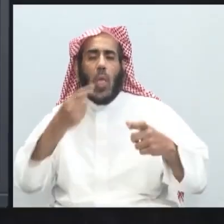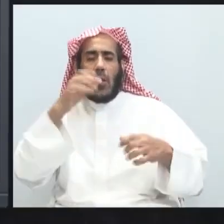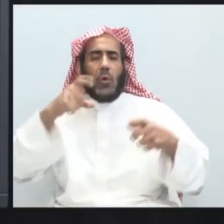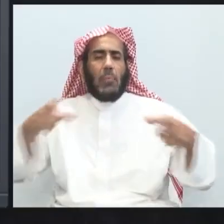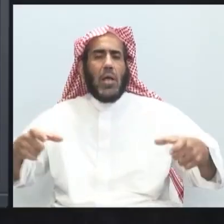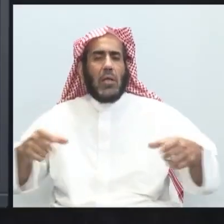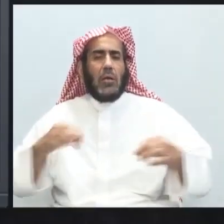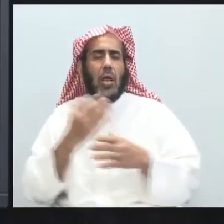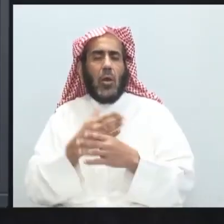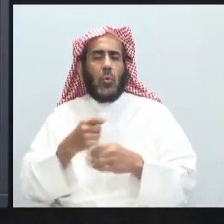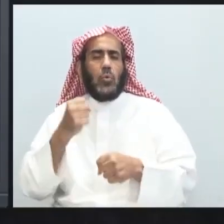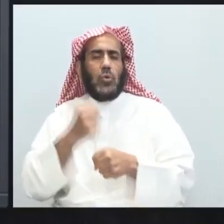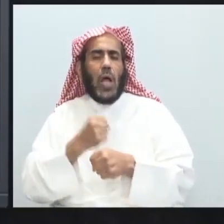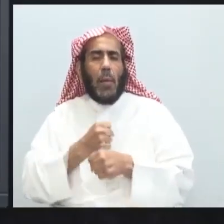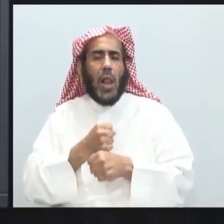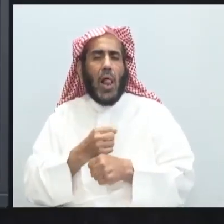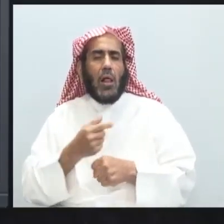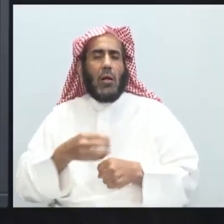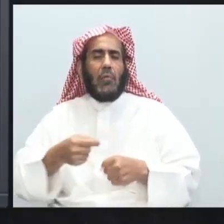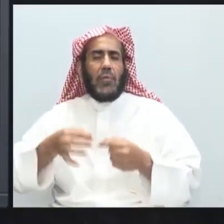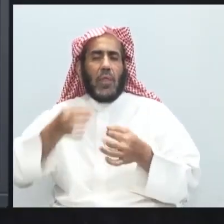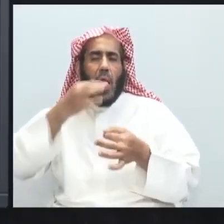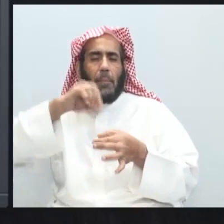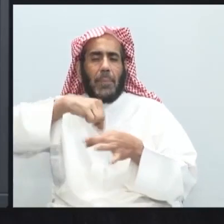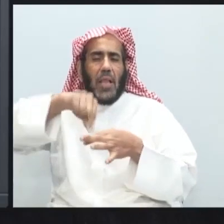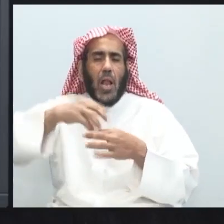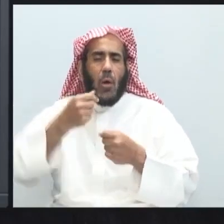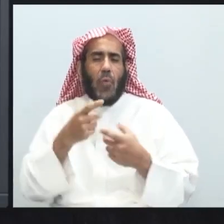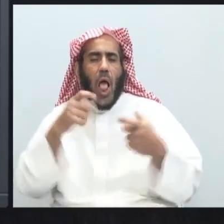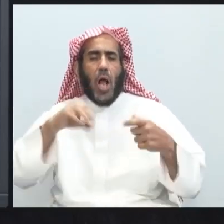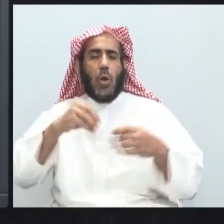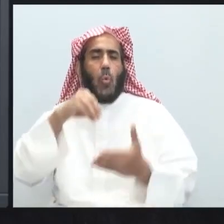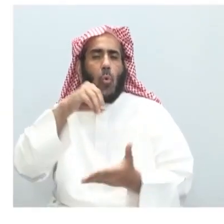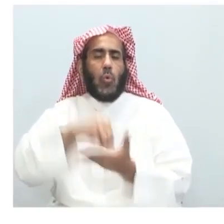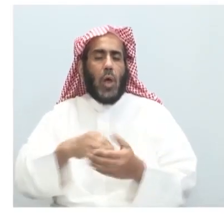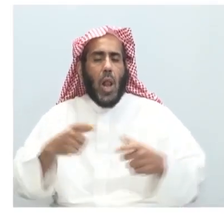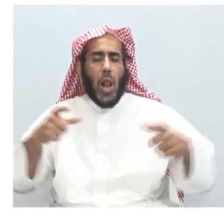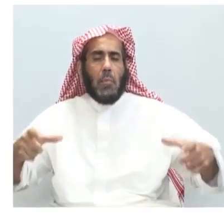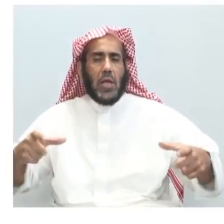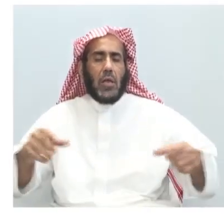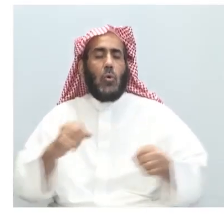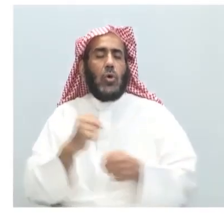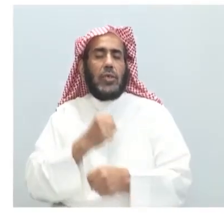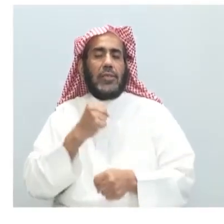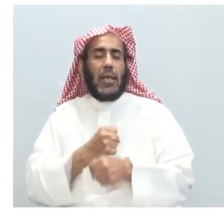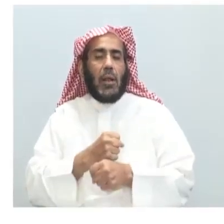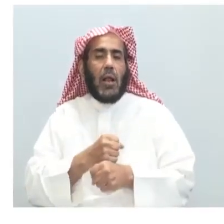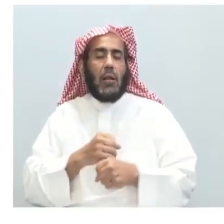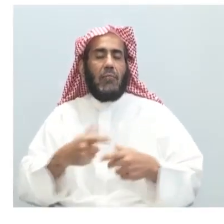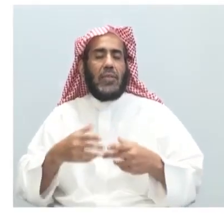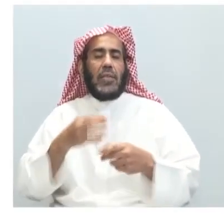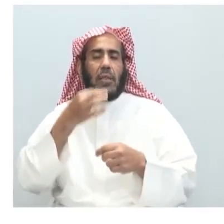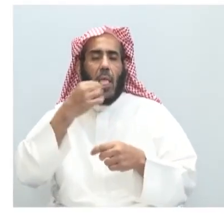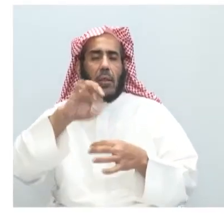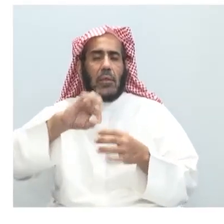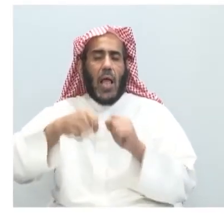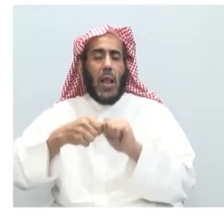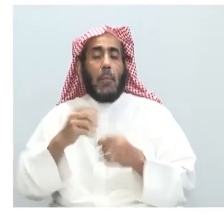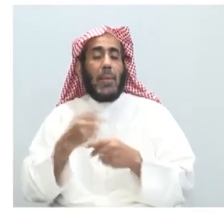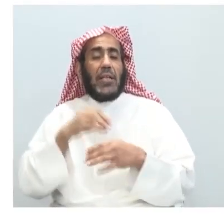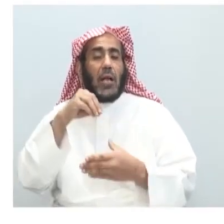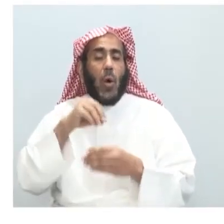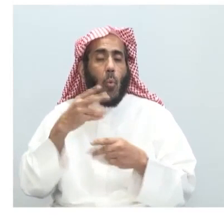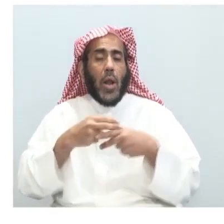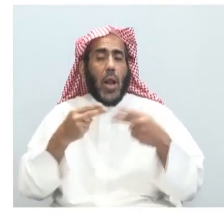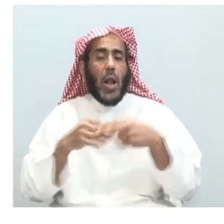بسكر المائده لانه يستعمل في التحليه في الاكل وهو يوضع على الماء اذا هو يستعمل فيه التحليل مما يتكون